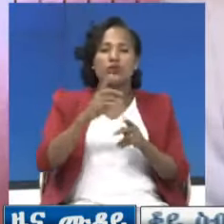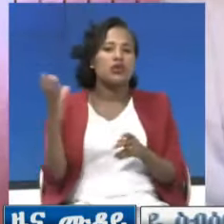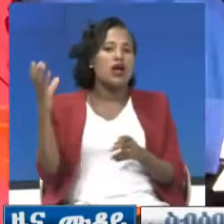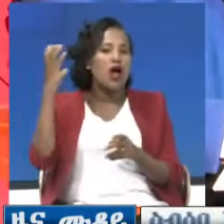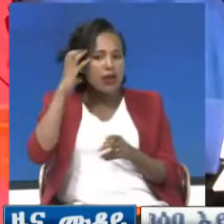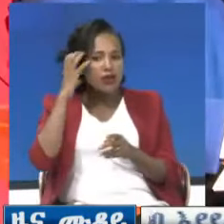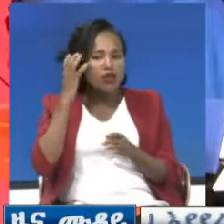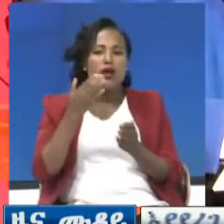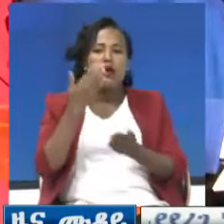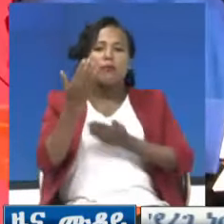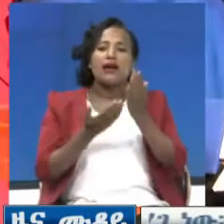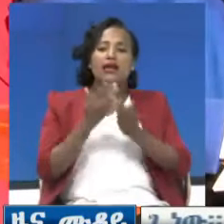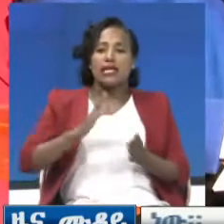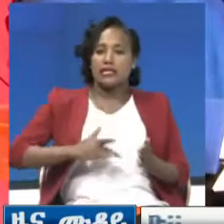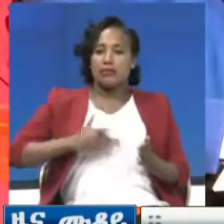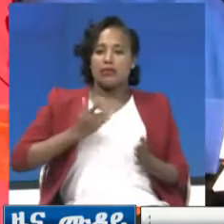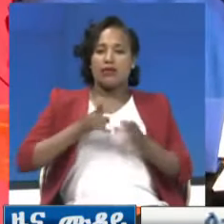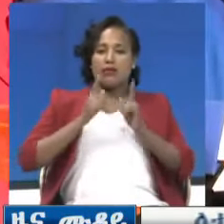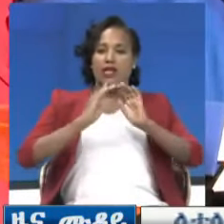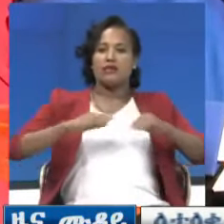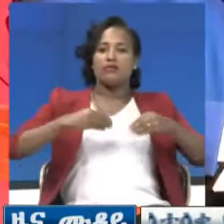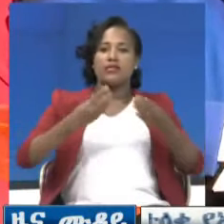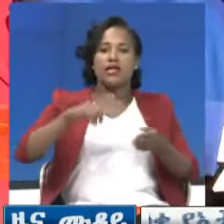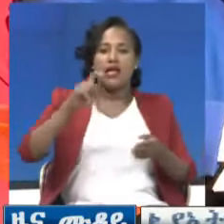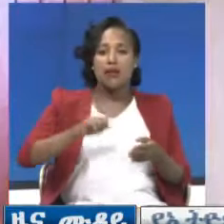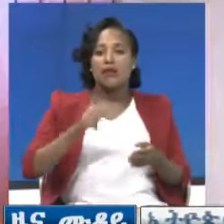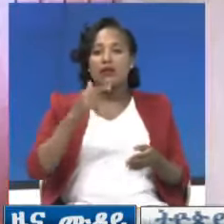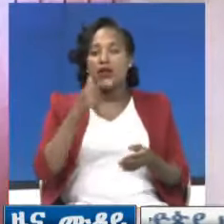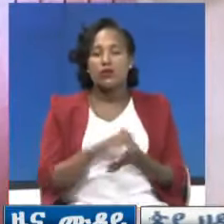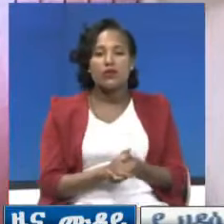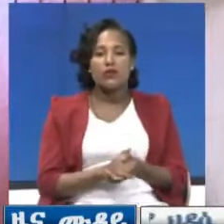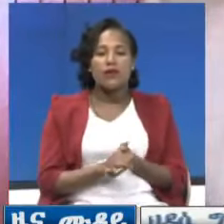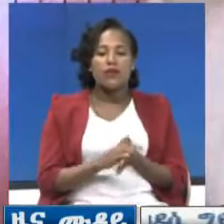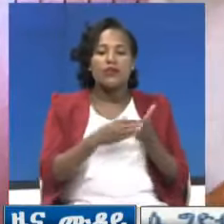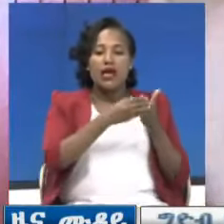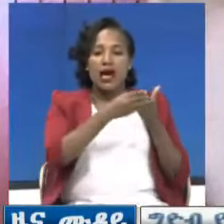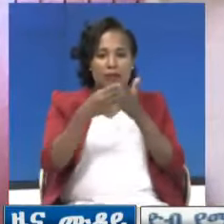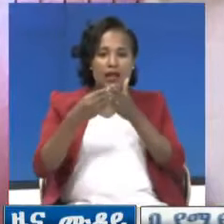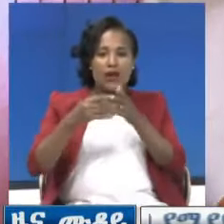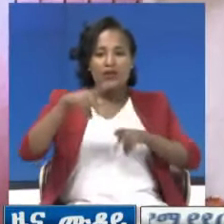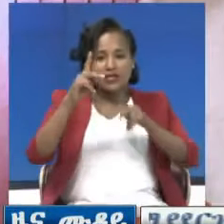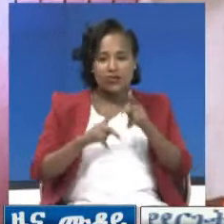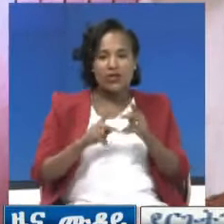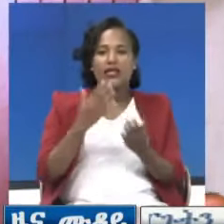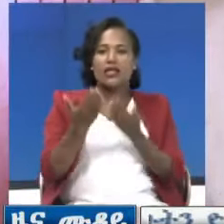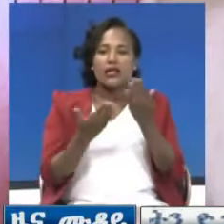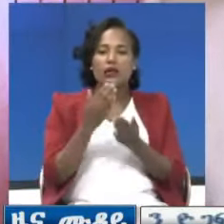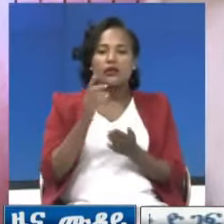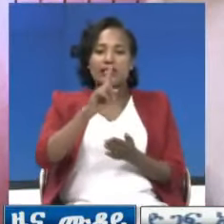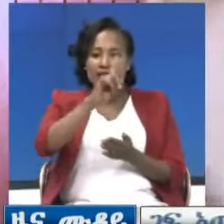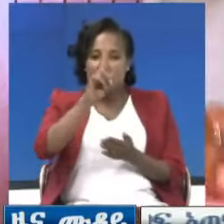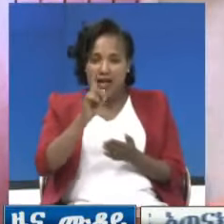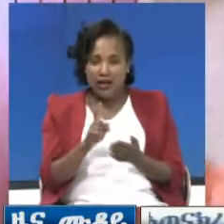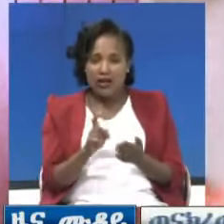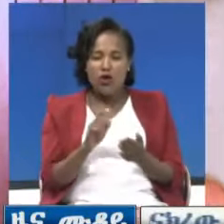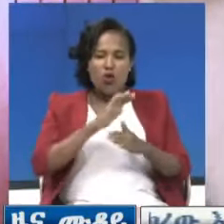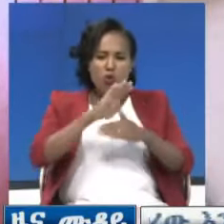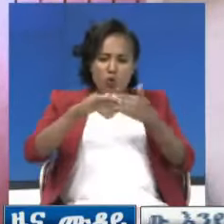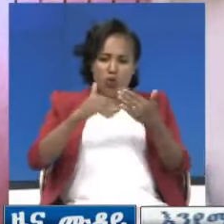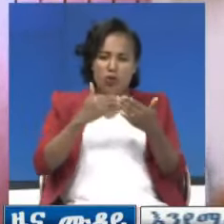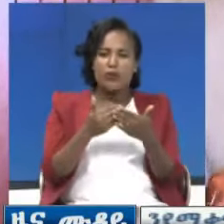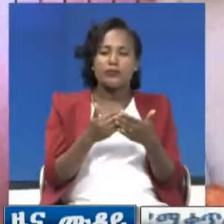አዳምጦ በአገልጋይነት ስሜት ምላሽ መስጠት አለበት ነው ያሉት። አመራሩ የህዝብንና የተገልጋዮችን ጥያቄ